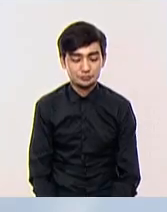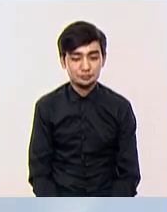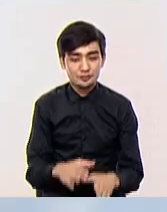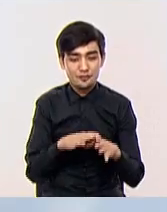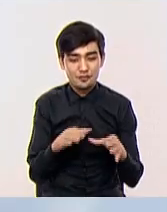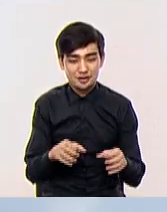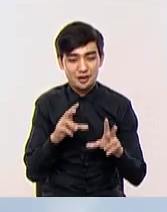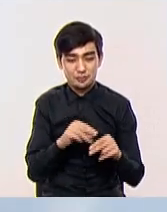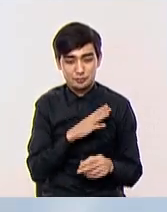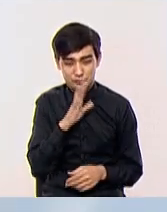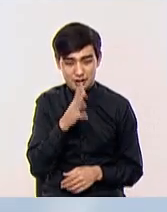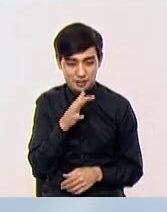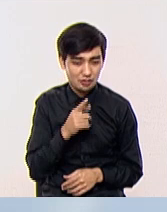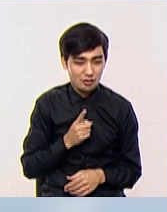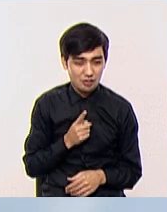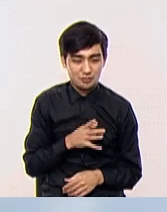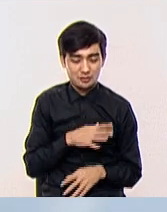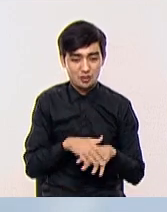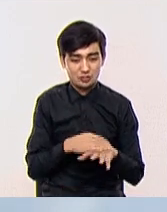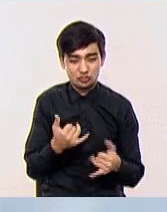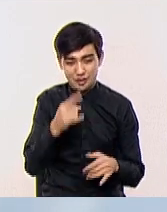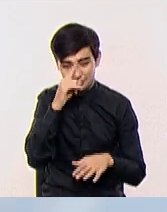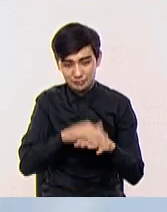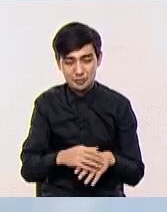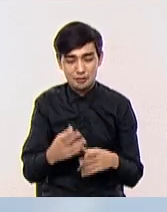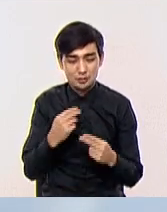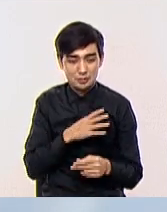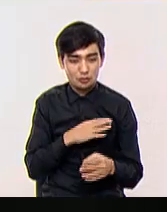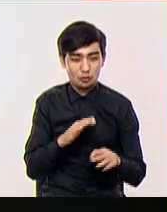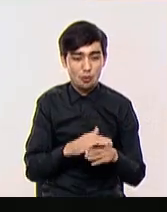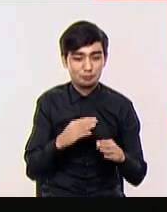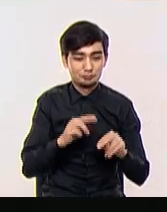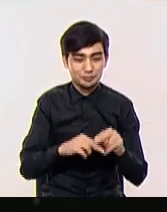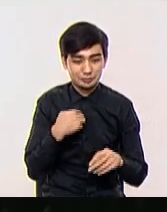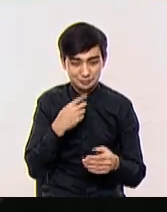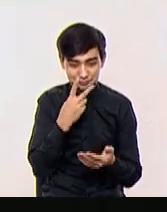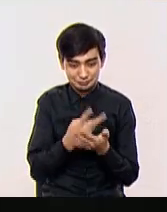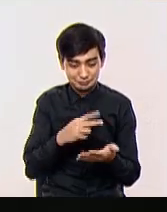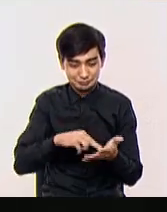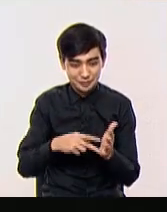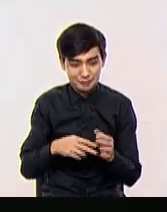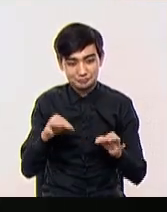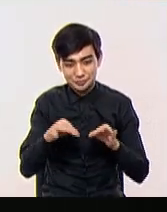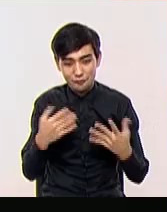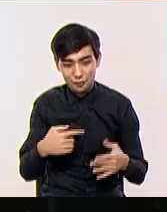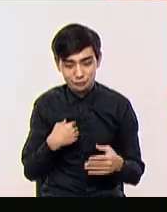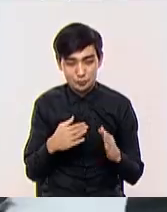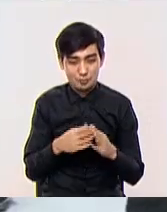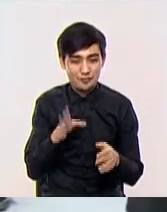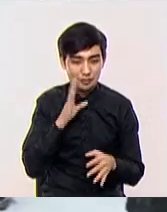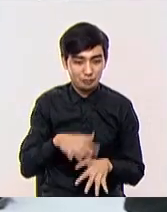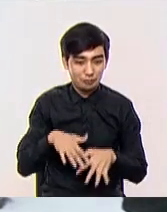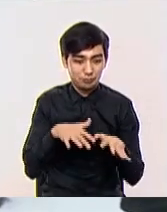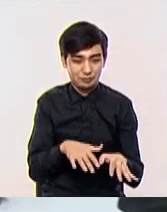Биліктің уәдесін 5 жыл бойы күткен халық әкімдіктегілердің салып береміз деген үйлерін қазір тек қағаздағы мына сызбадан ғана көреді. Үйіміз су астында